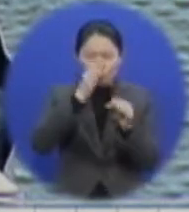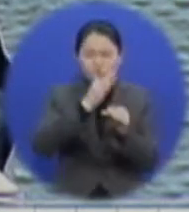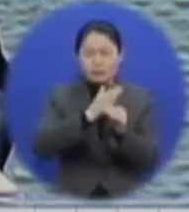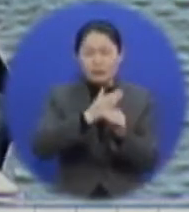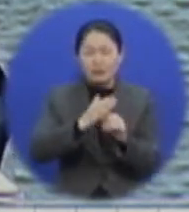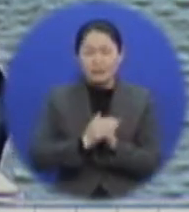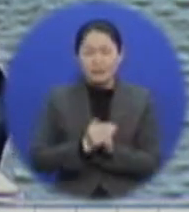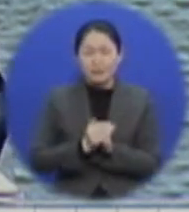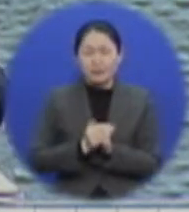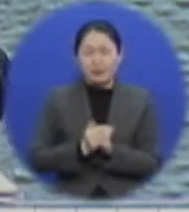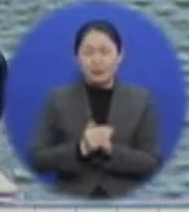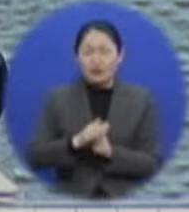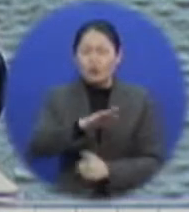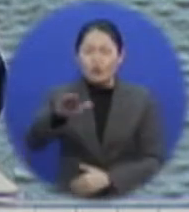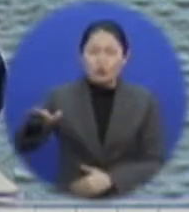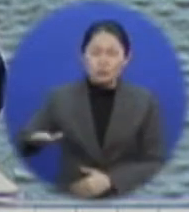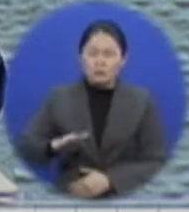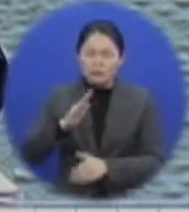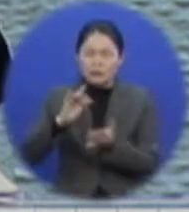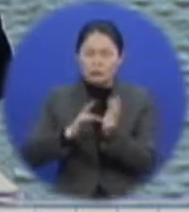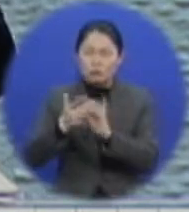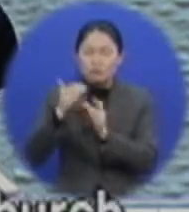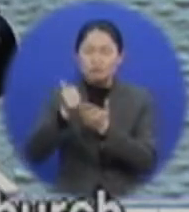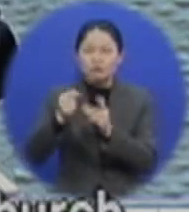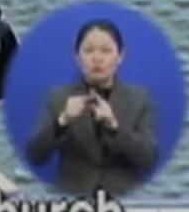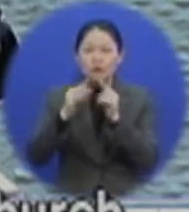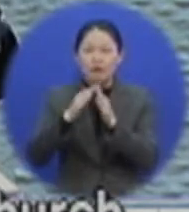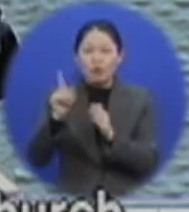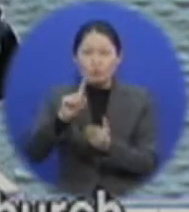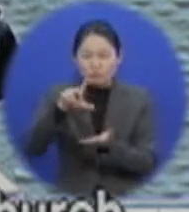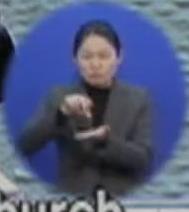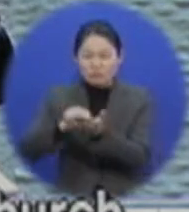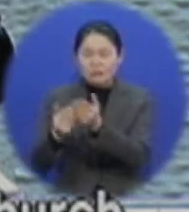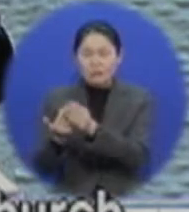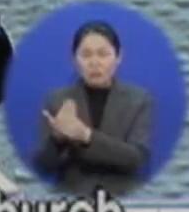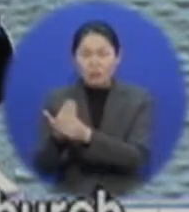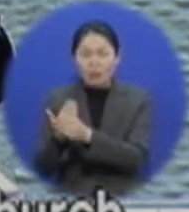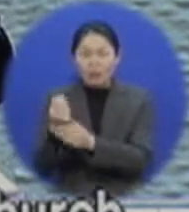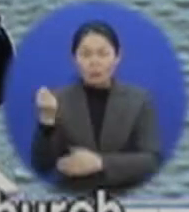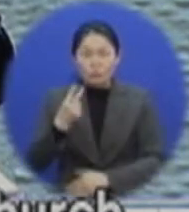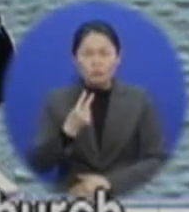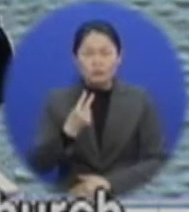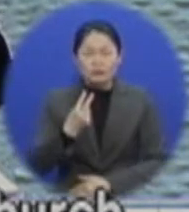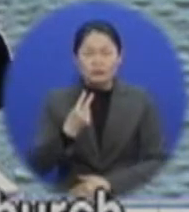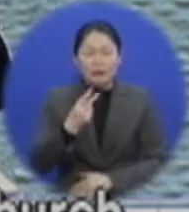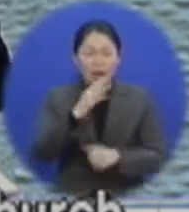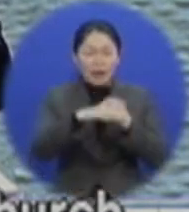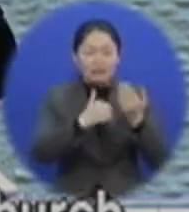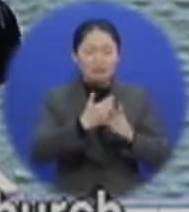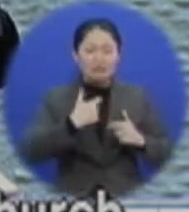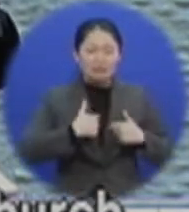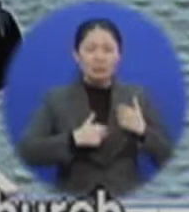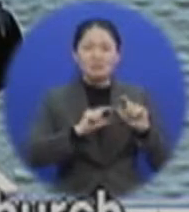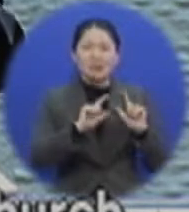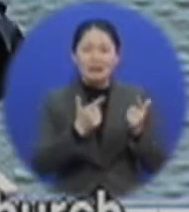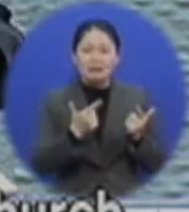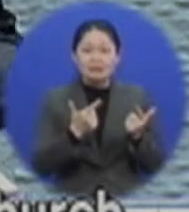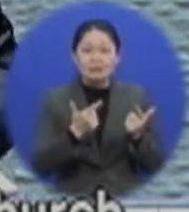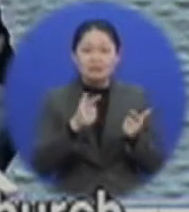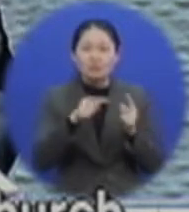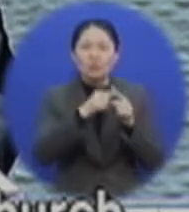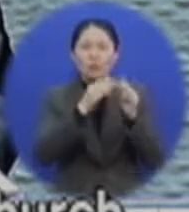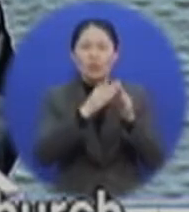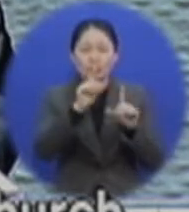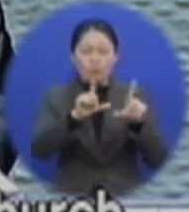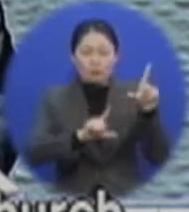여러분 예수님께서는 교회가 무슨 문제가 있거나 또는 하나님이 기뻐하지 않는 그런 교회의